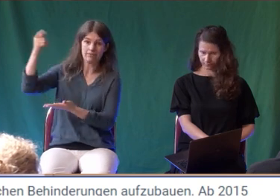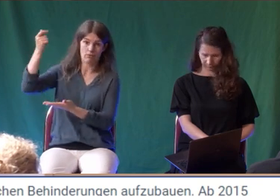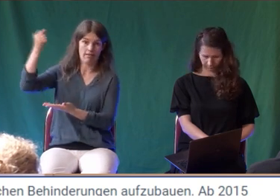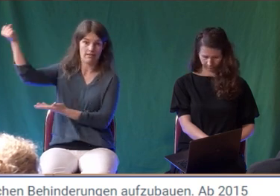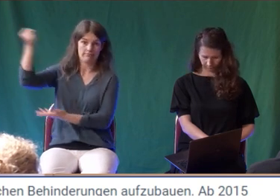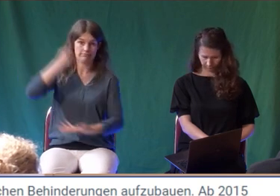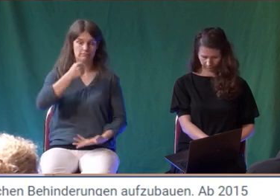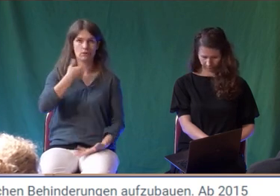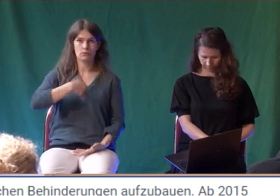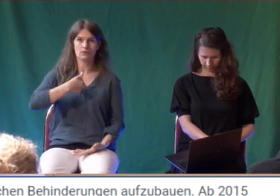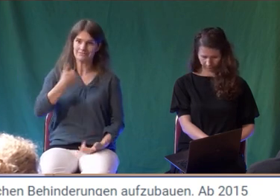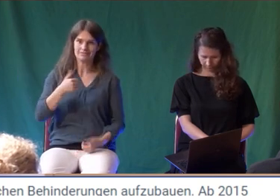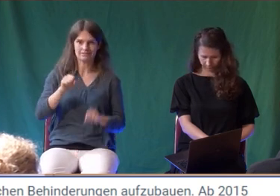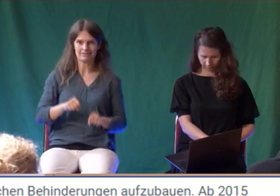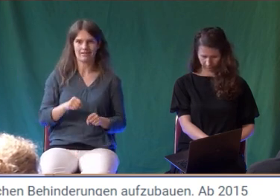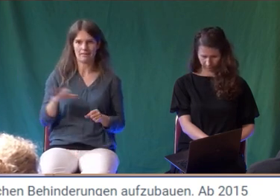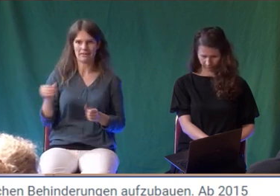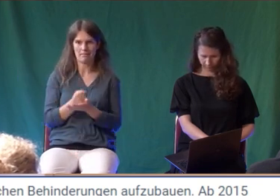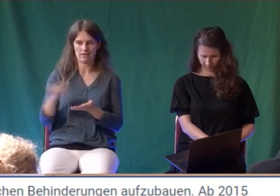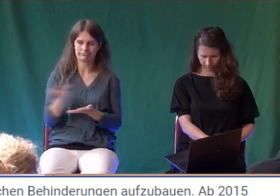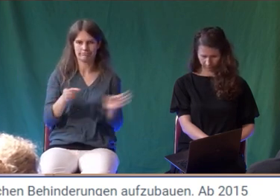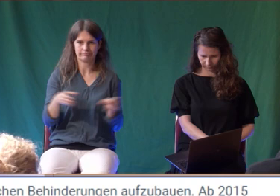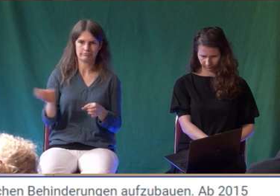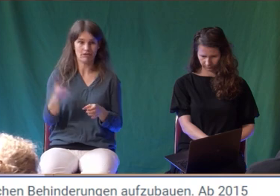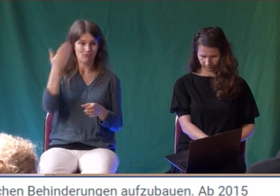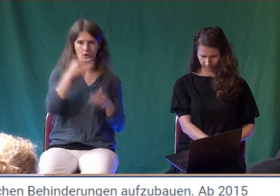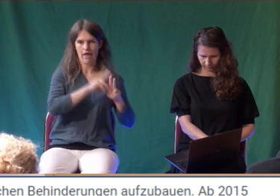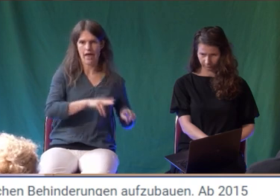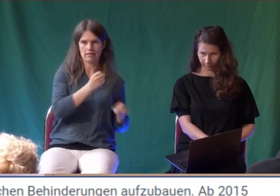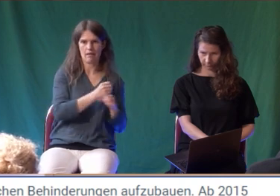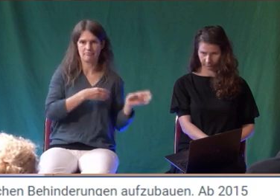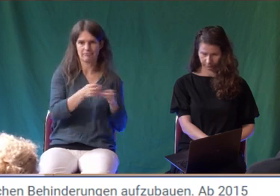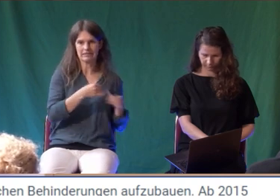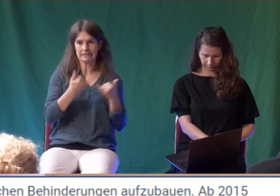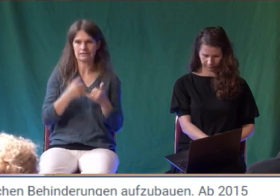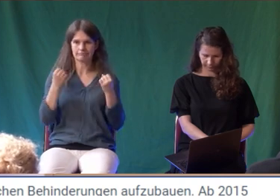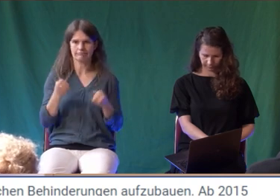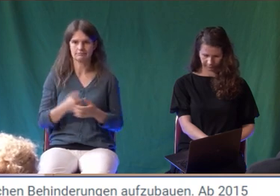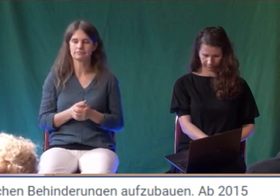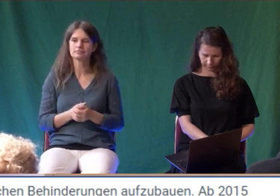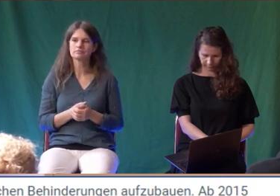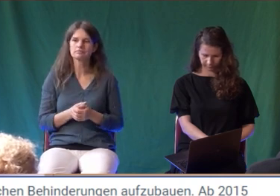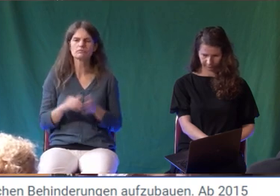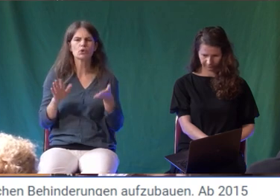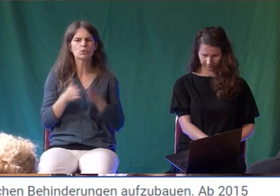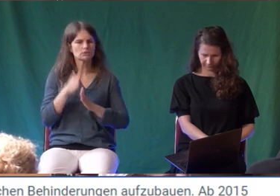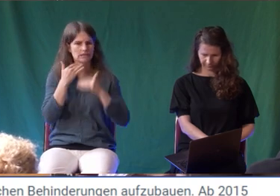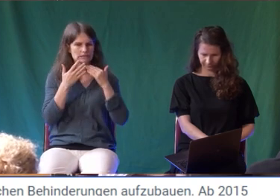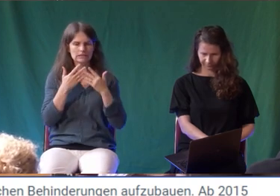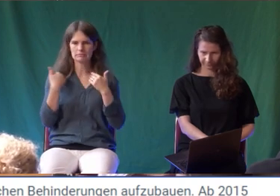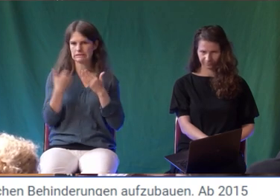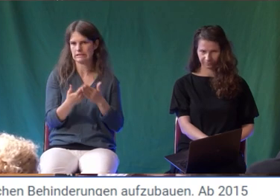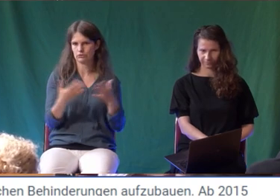Mitarbeiter einzustellen und nicht alles nur immer ehrenamtlich zu machen ich möchte kurz sagen was haben wir schon geschafft